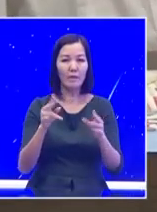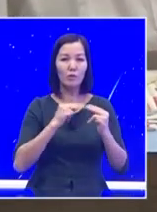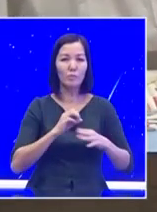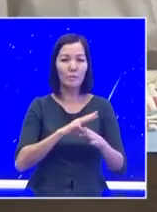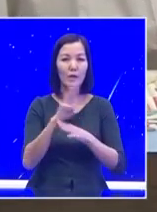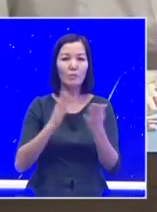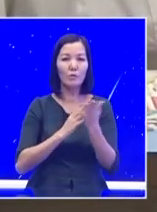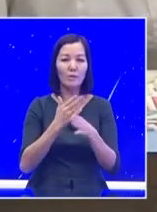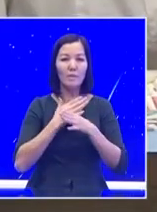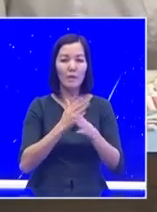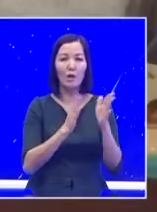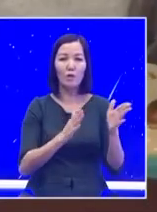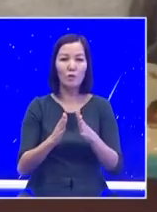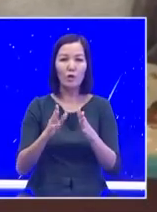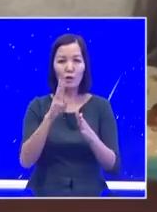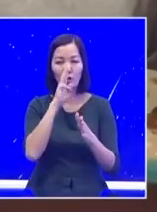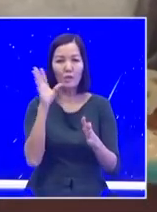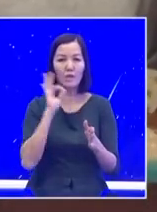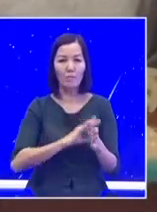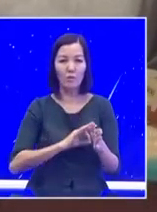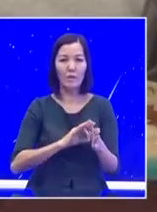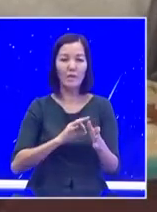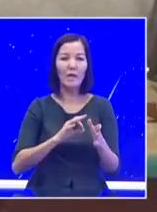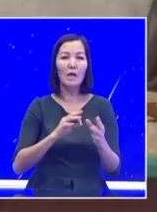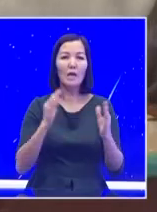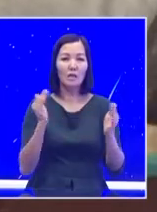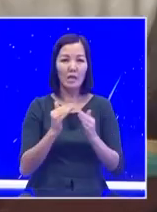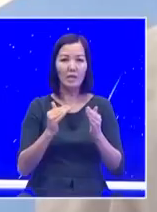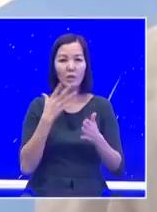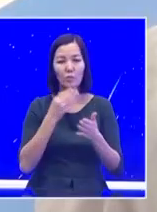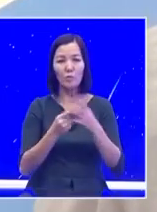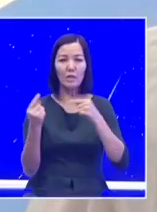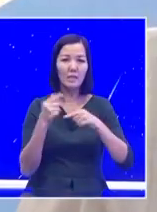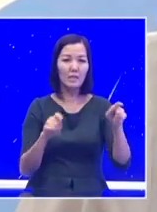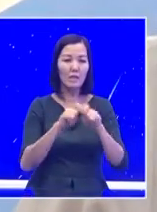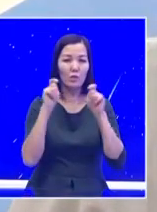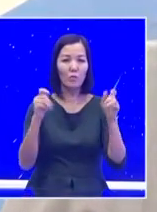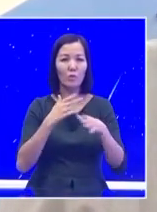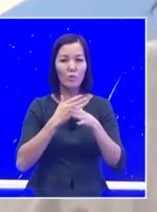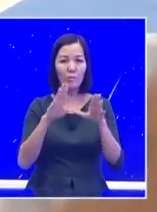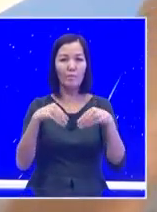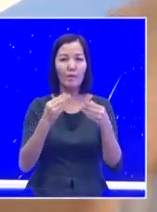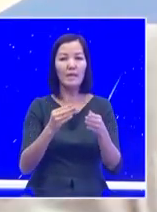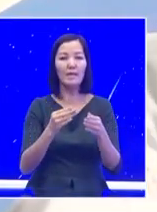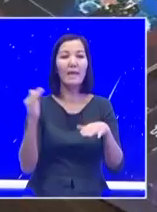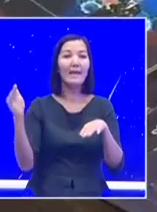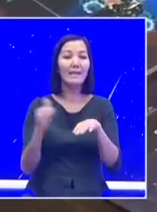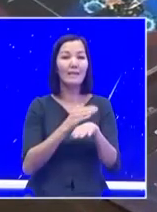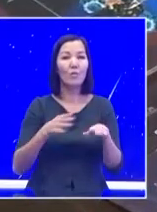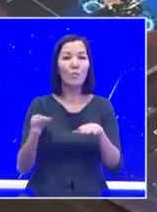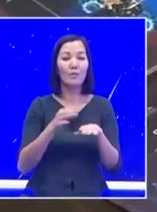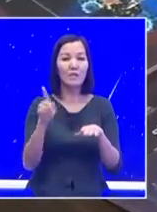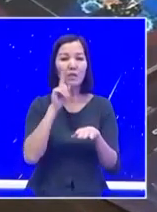қамту қызметі арқылы тұрақты күнкөріс көзін табуларына, шағында болса өз істерін ашуларына көмек көрсетеді. Мұндай игі